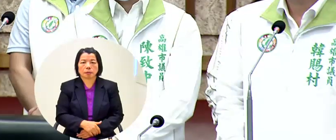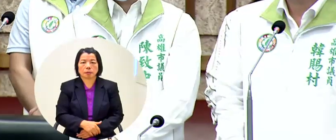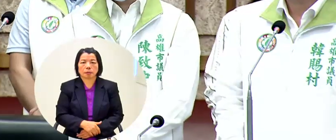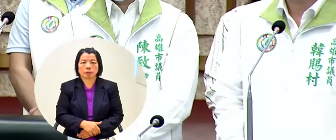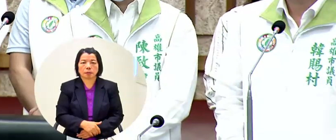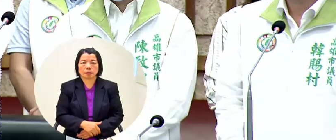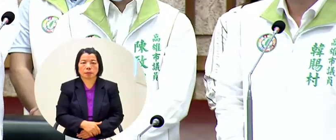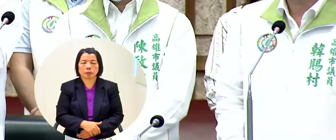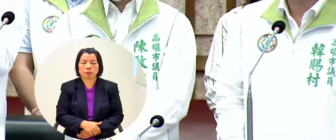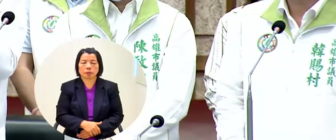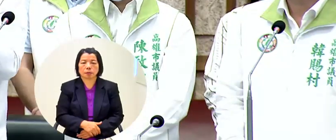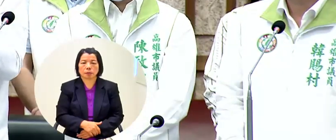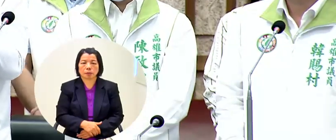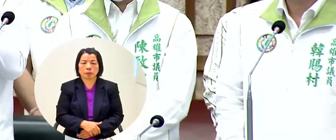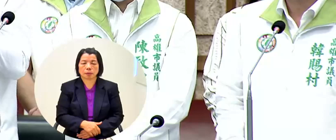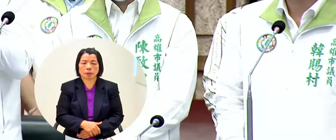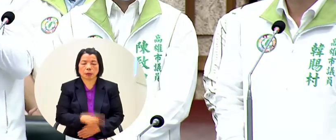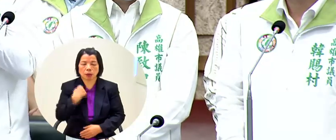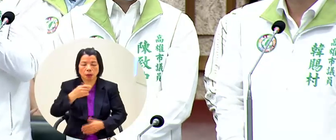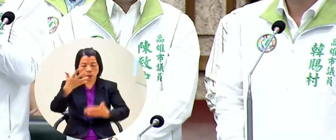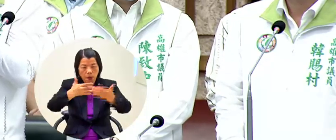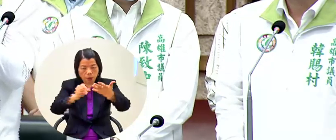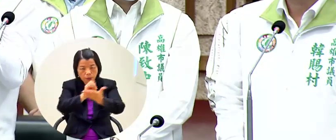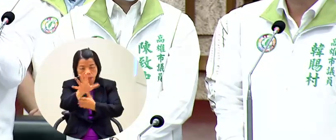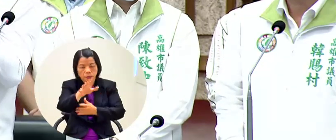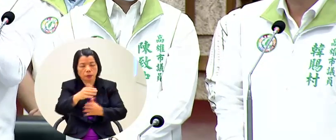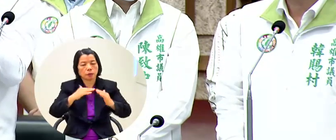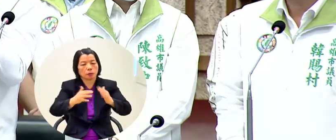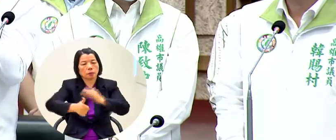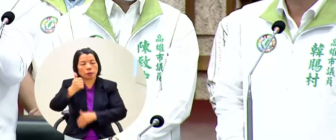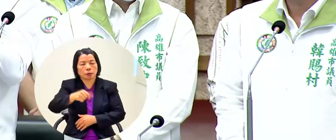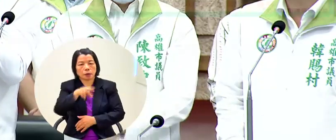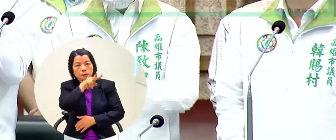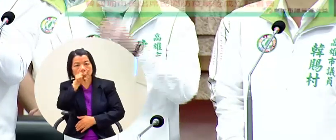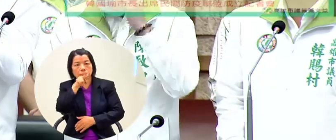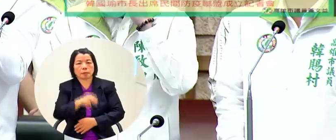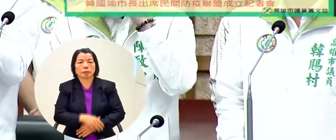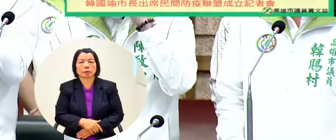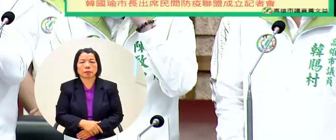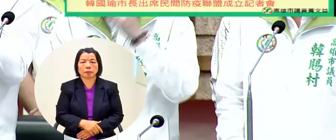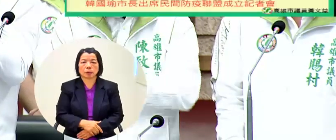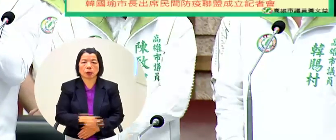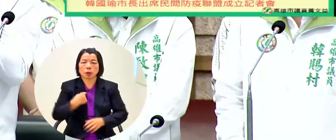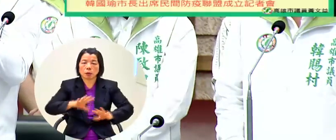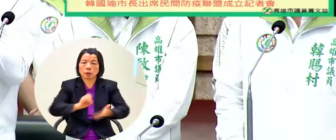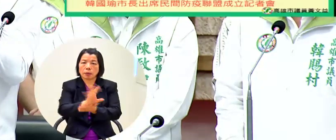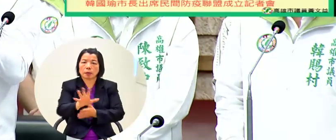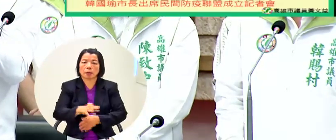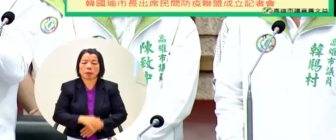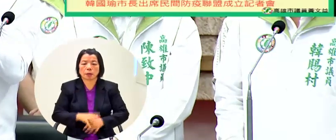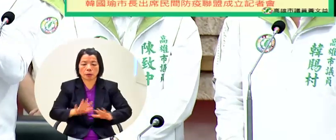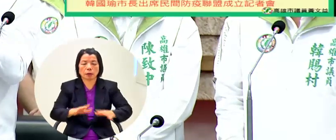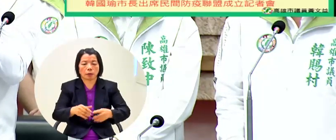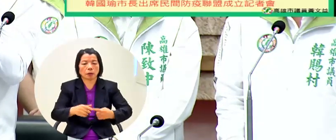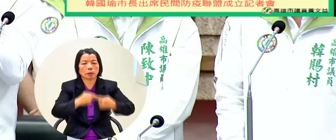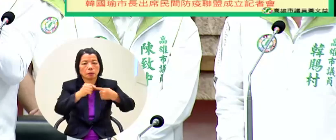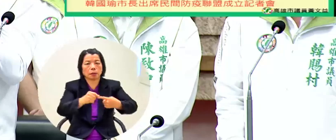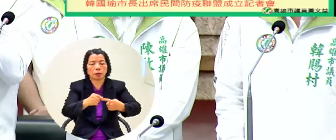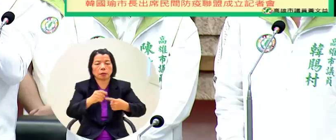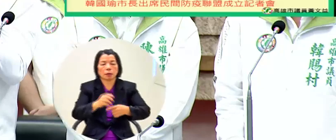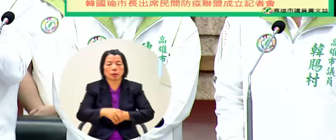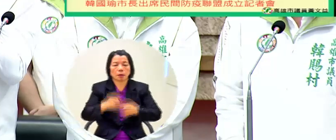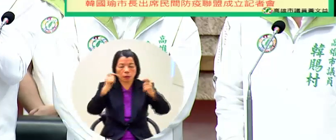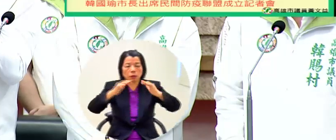站起来嘛，来，先放影片来，市长请看。 我再补充报告一下，我们现在第一线高雄市的医护